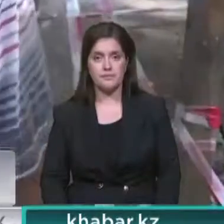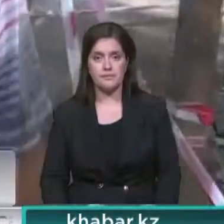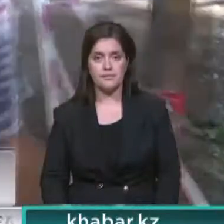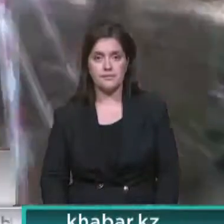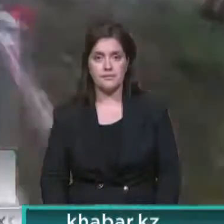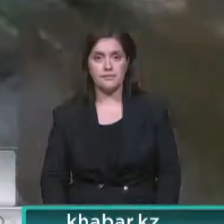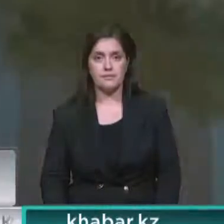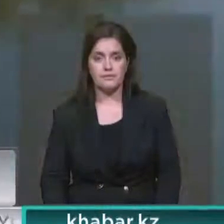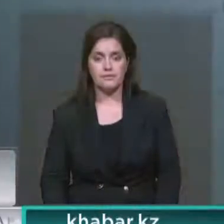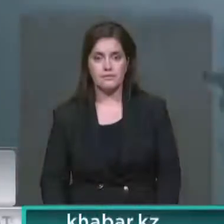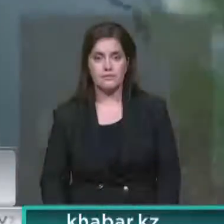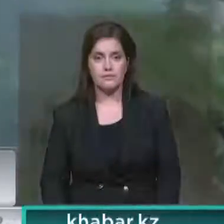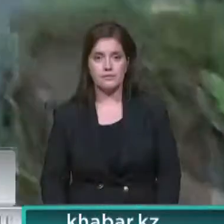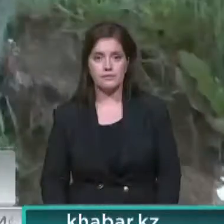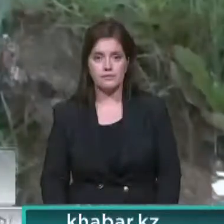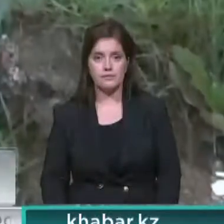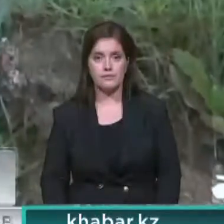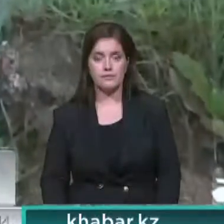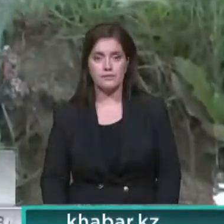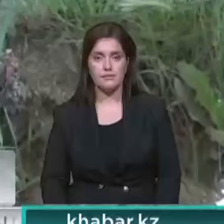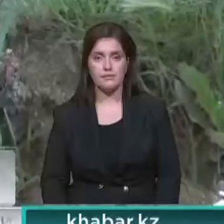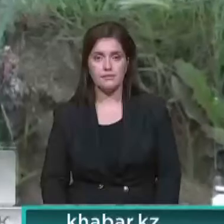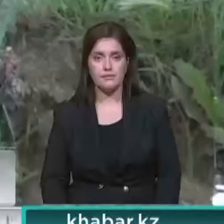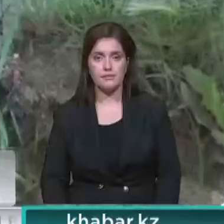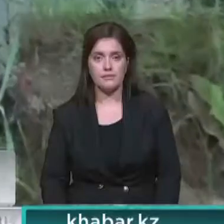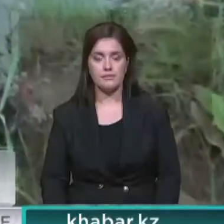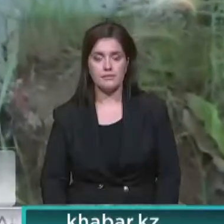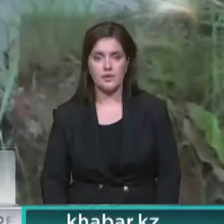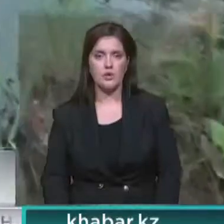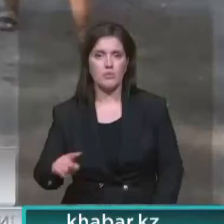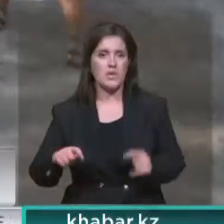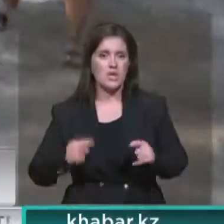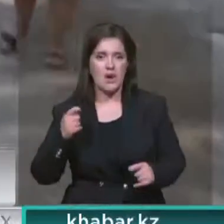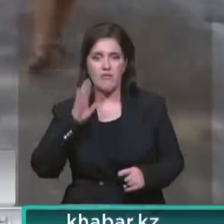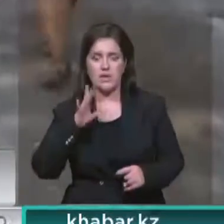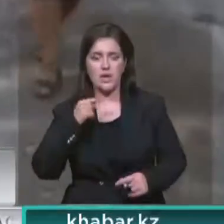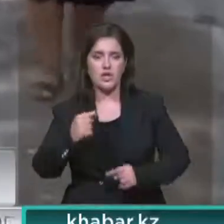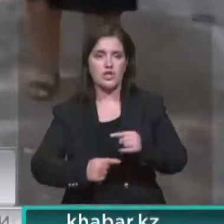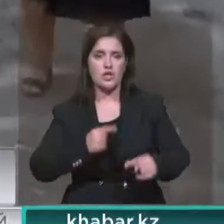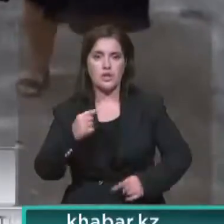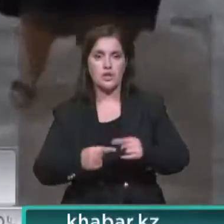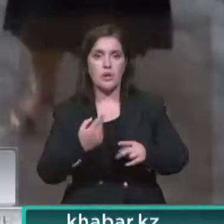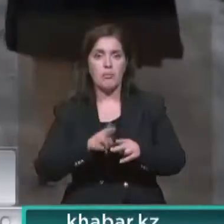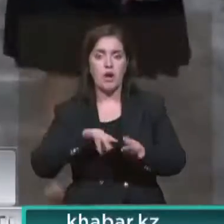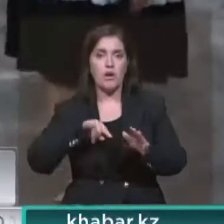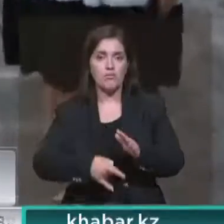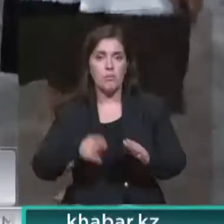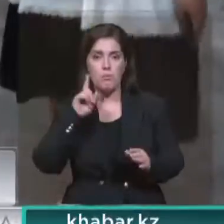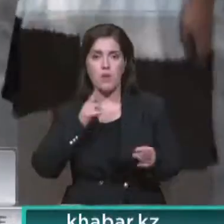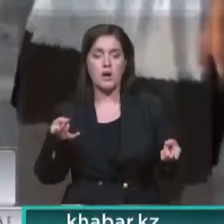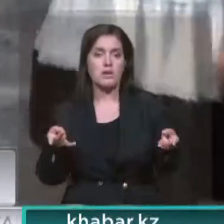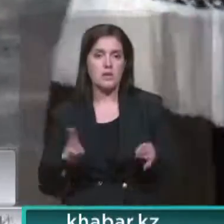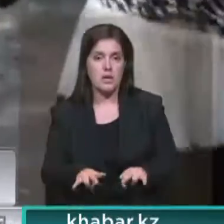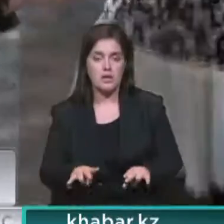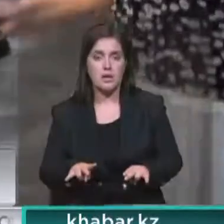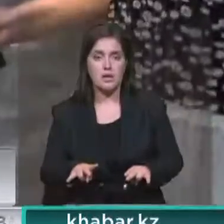бесплатно. Ну, чтобы зря не уходила вода. Мы эту яму пока оставили для чего